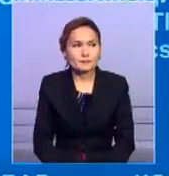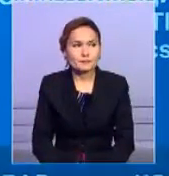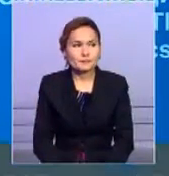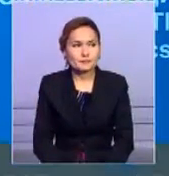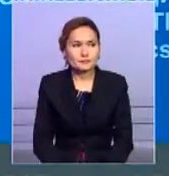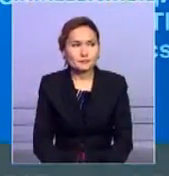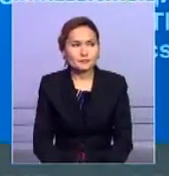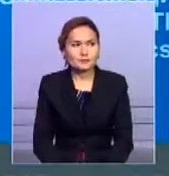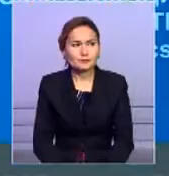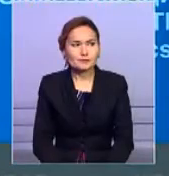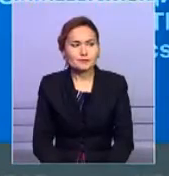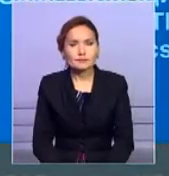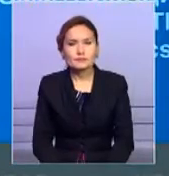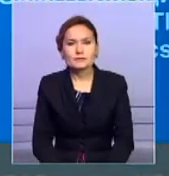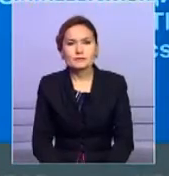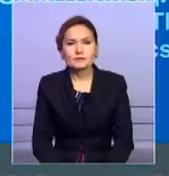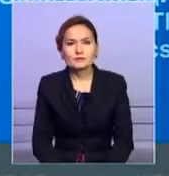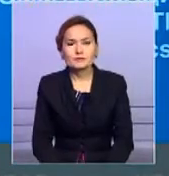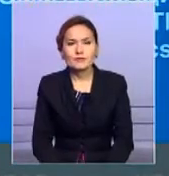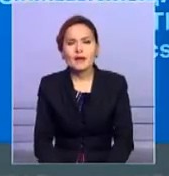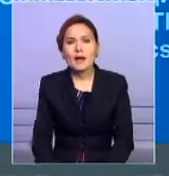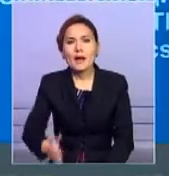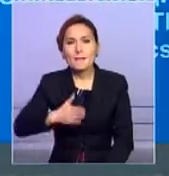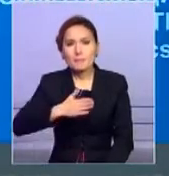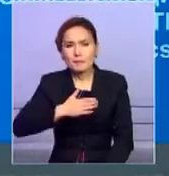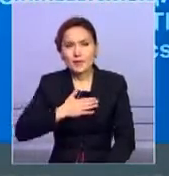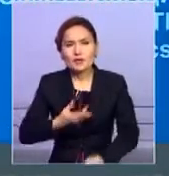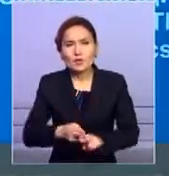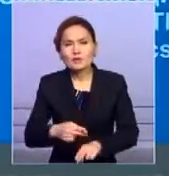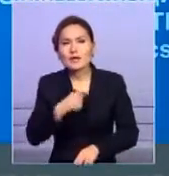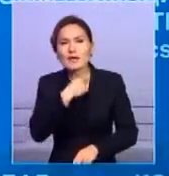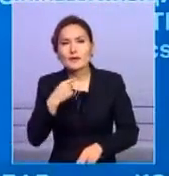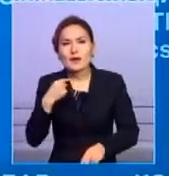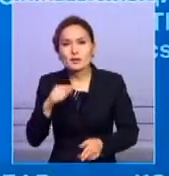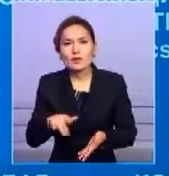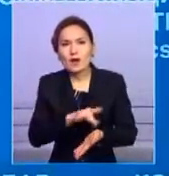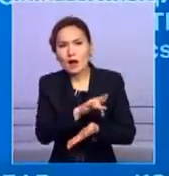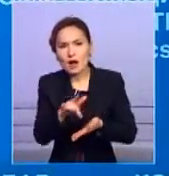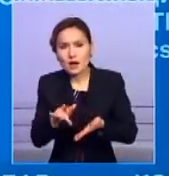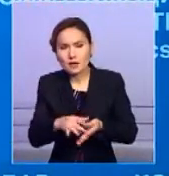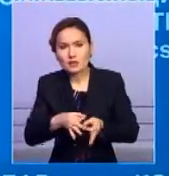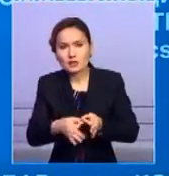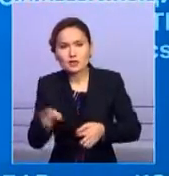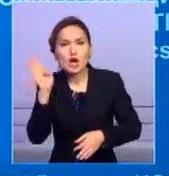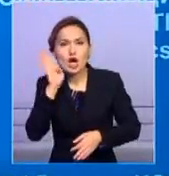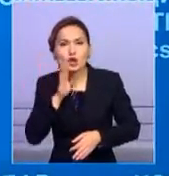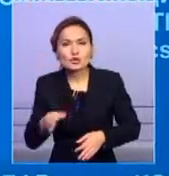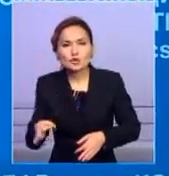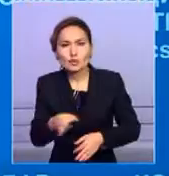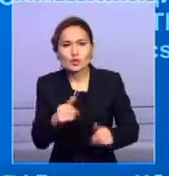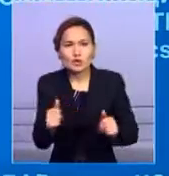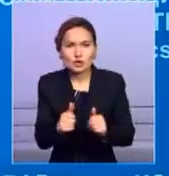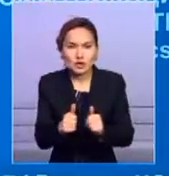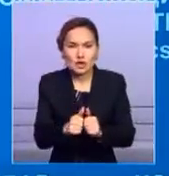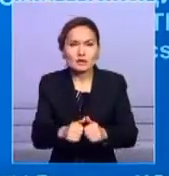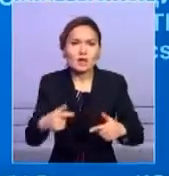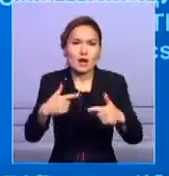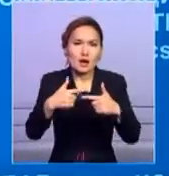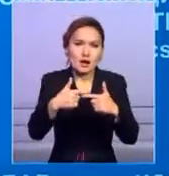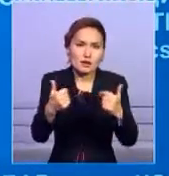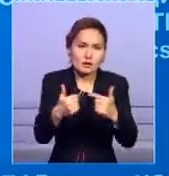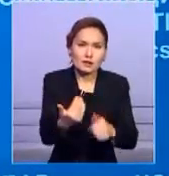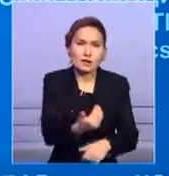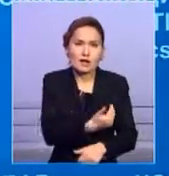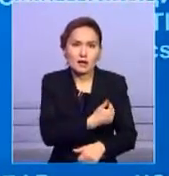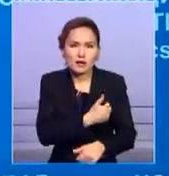Спортивный реабилитационный комплекс болады. Өйткені жатақханасымен бірге және спорт залымен бірге и құдай қаласа бассейнде бірге